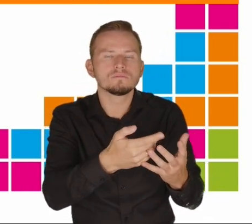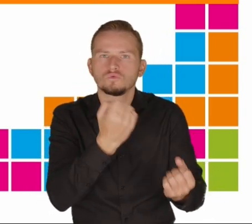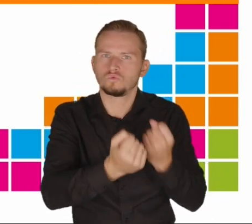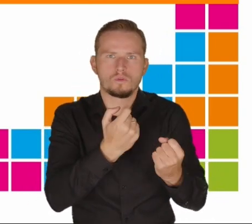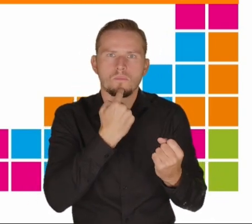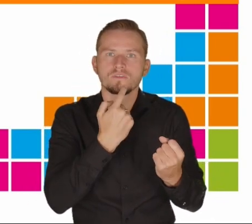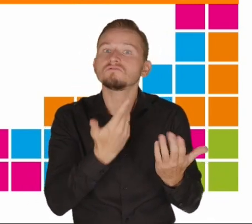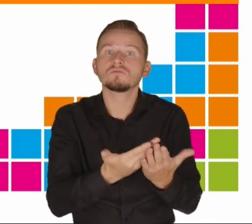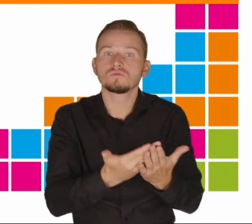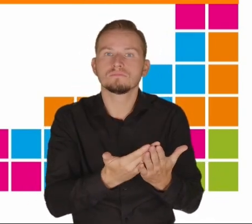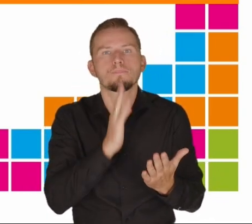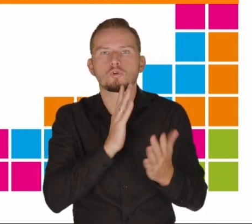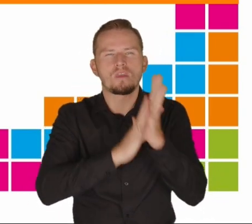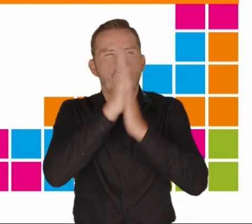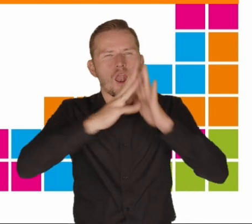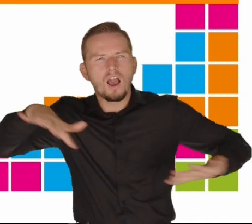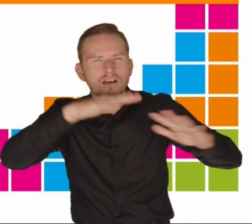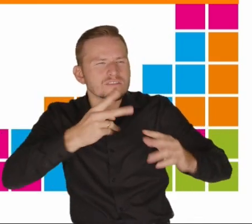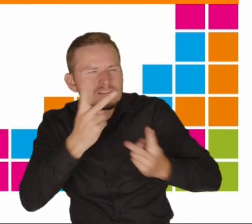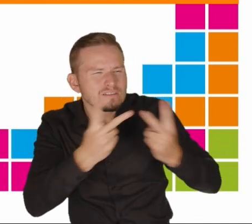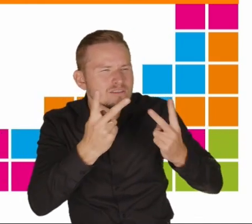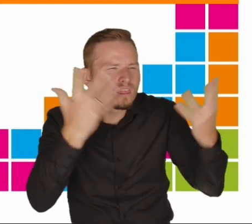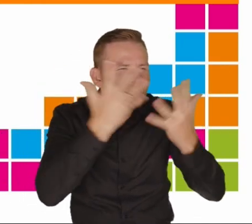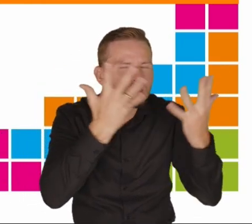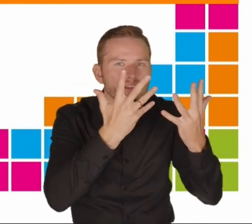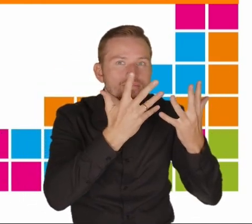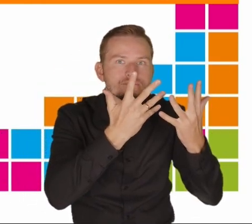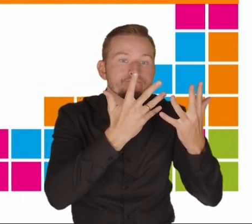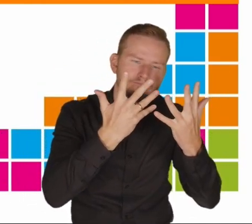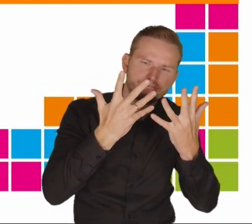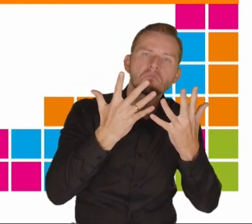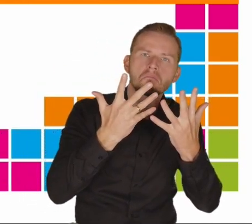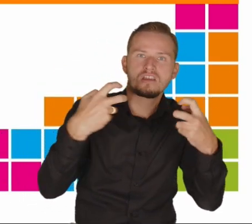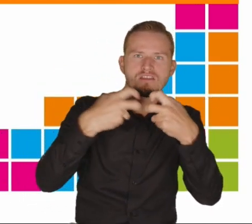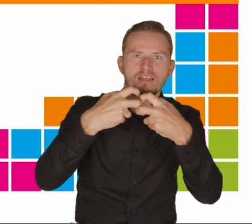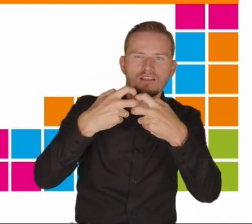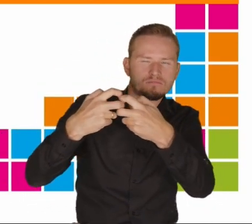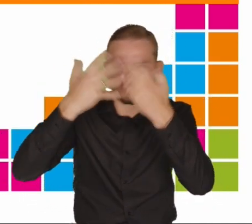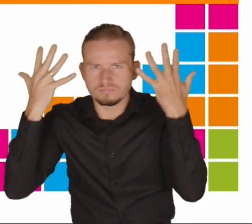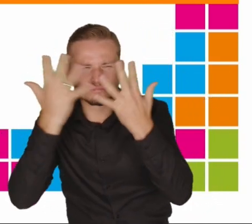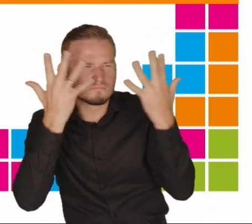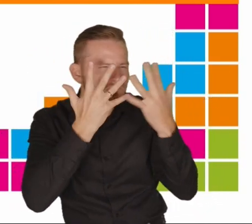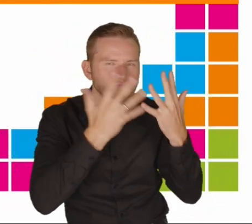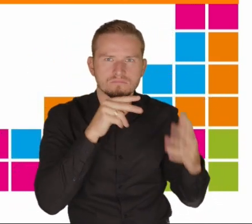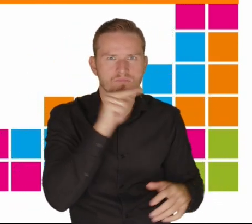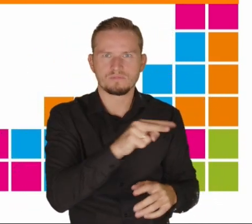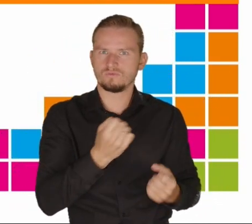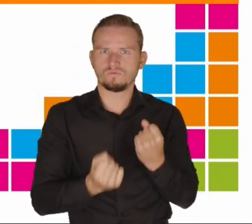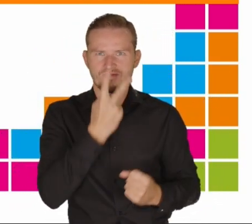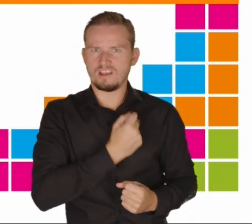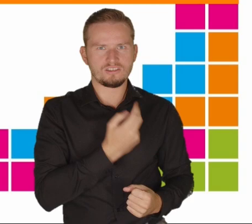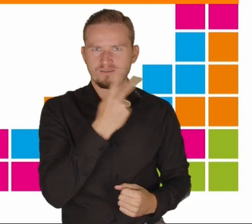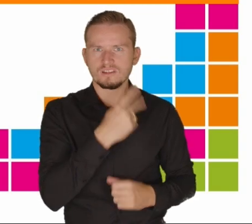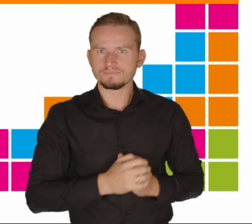No i trochę w takim tempie TikTokowym, bo nie mamy czasu, żeby skupić się na szczegółach, powiem Państwu, jak